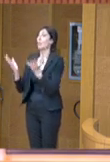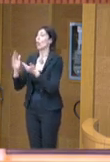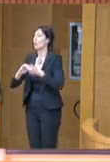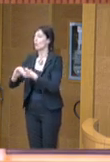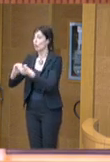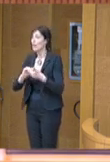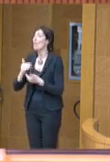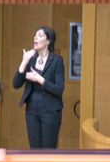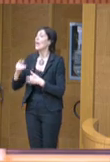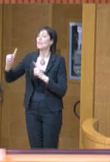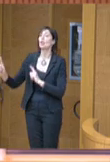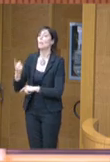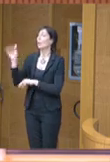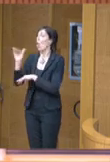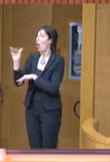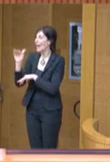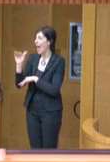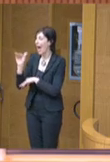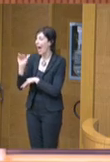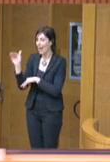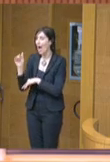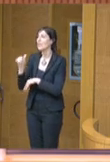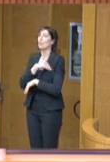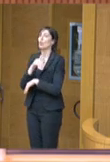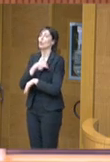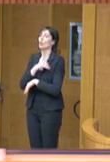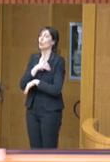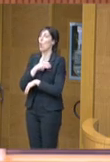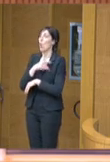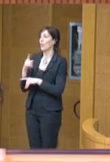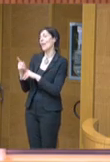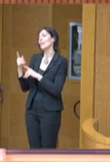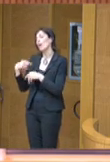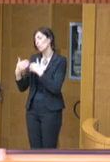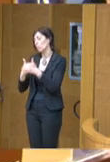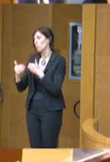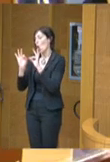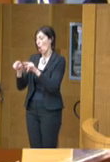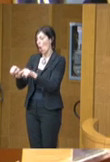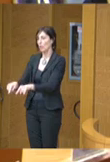grazie soprattutto ai ragazzi e agli studenti che si stanno impegnando così. Grazie.